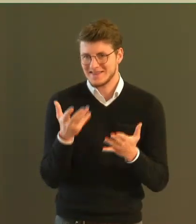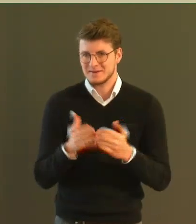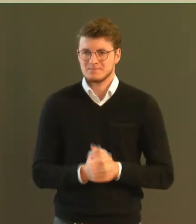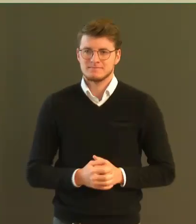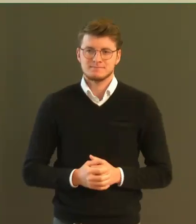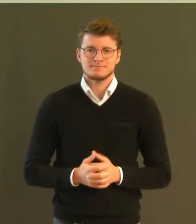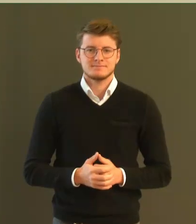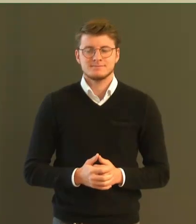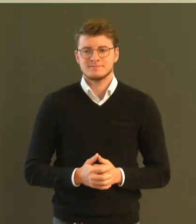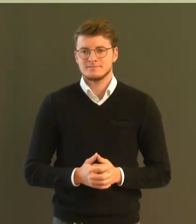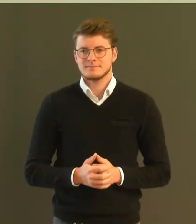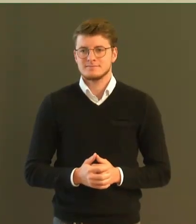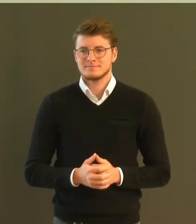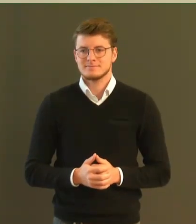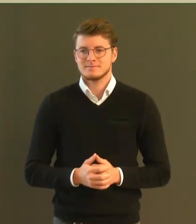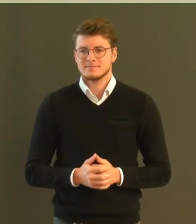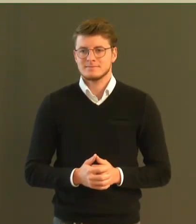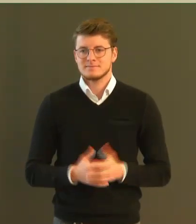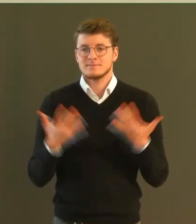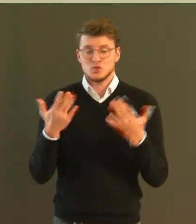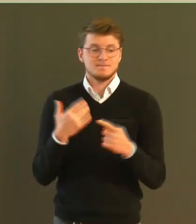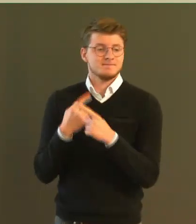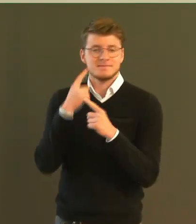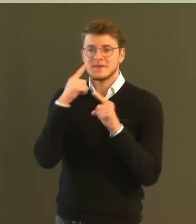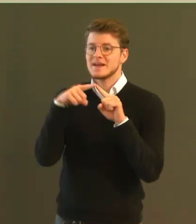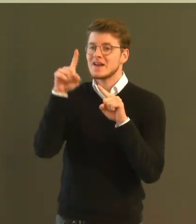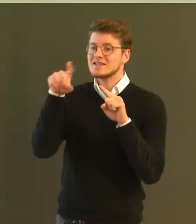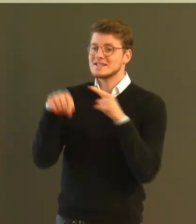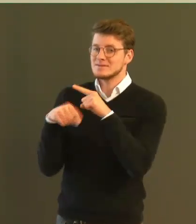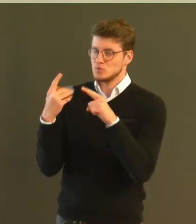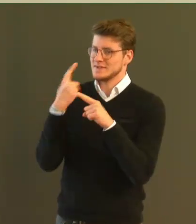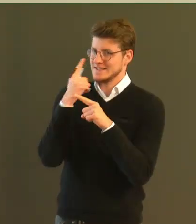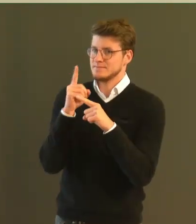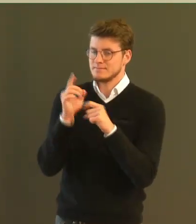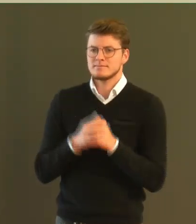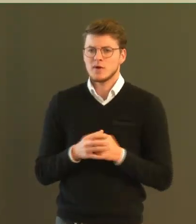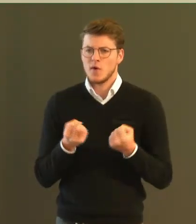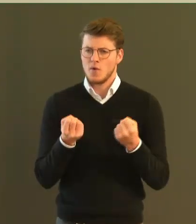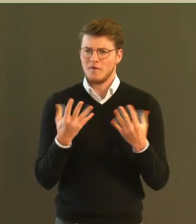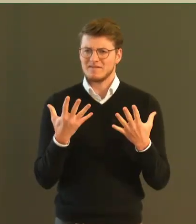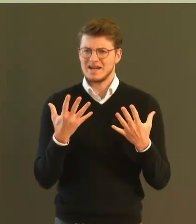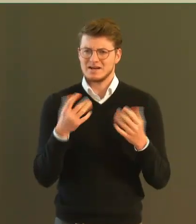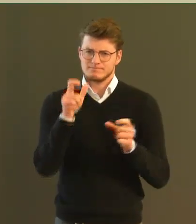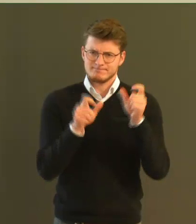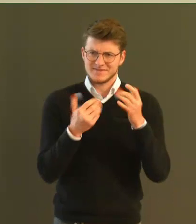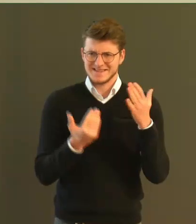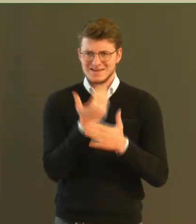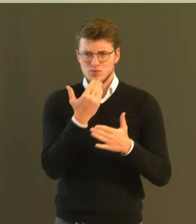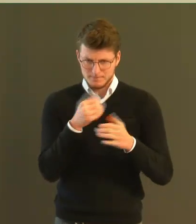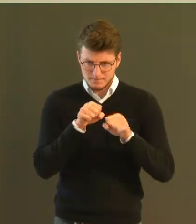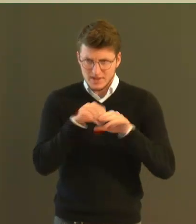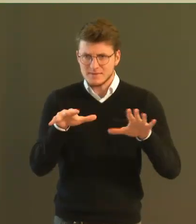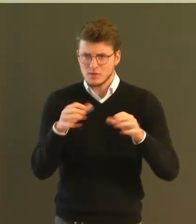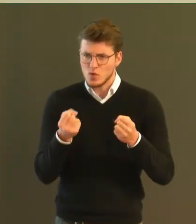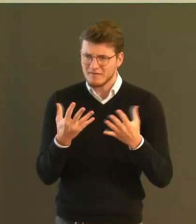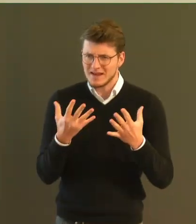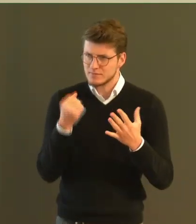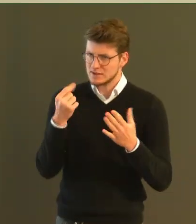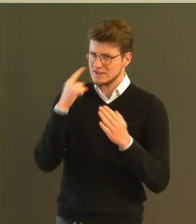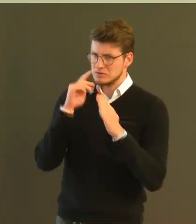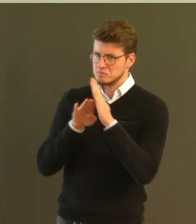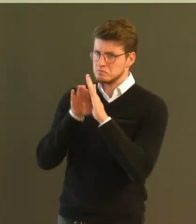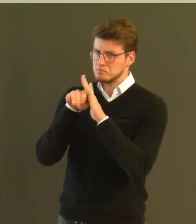nouveaux cas de figure si tu évolues s'il entend mieux qu'aux victimes de ce meeting de berlin tandis